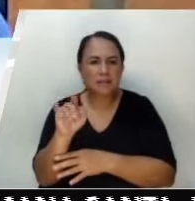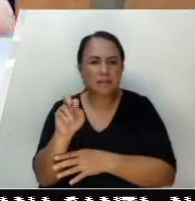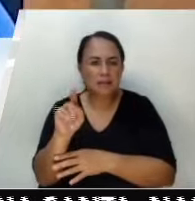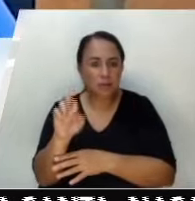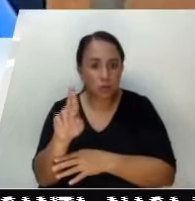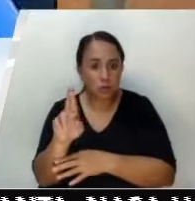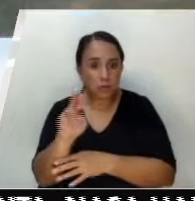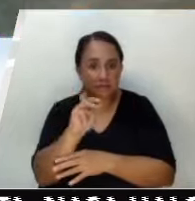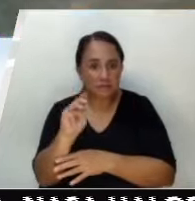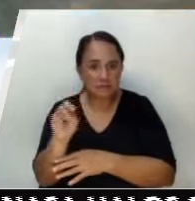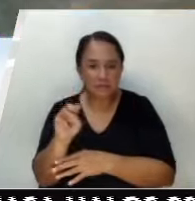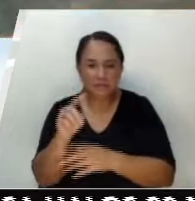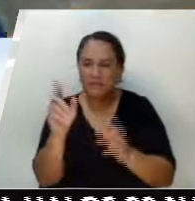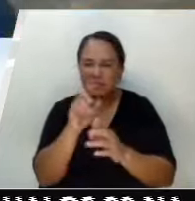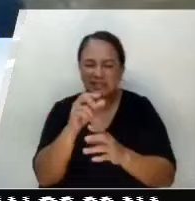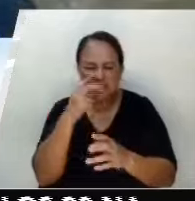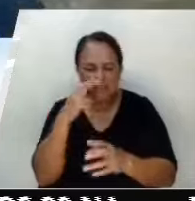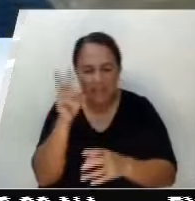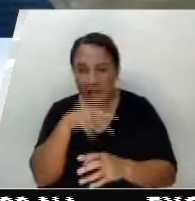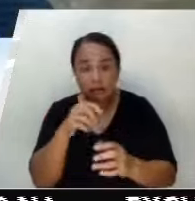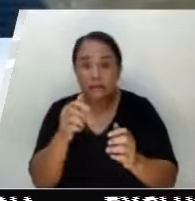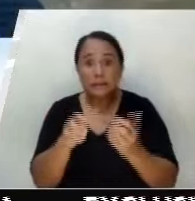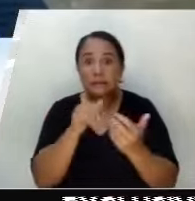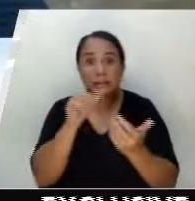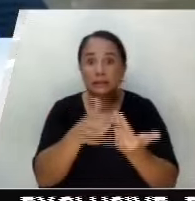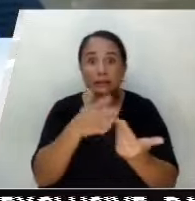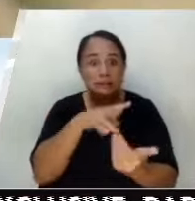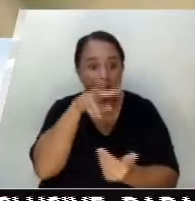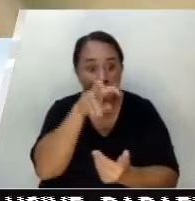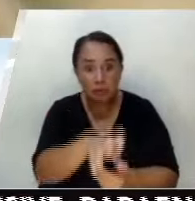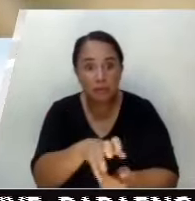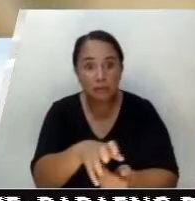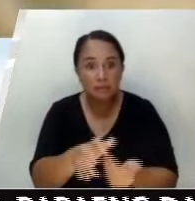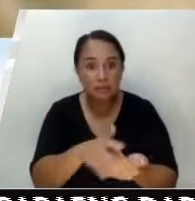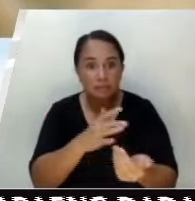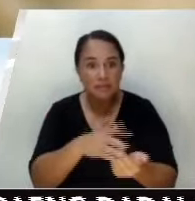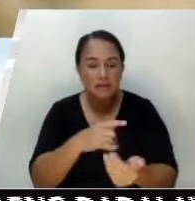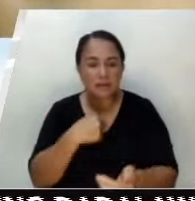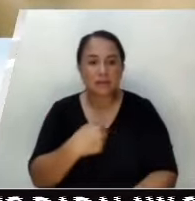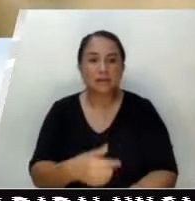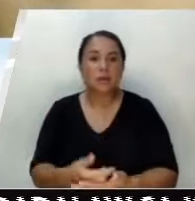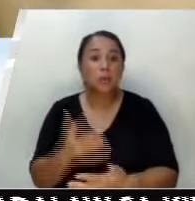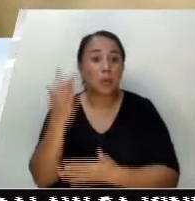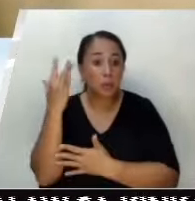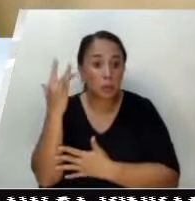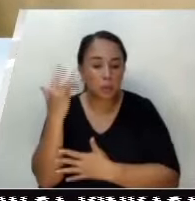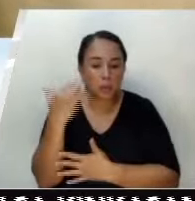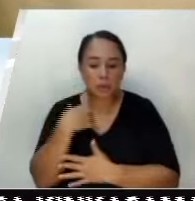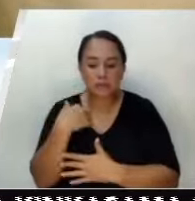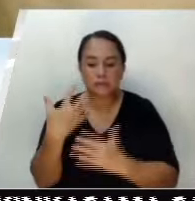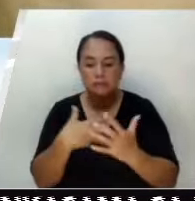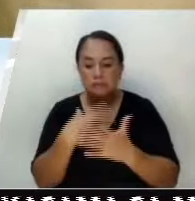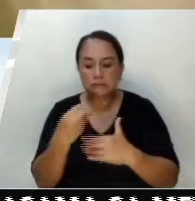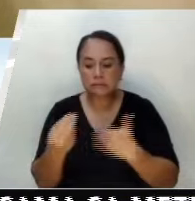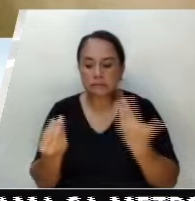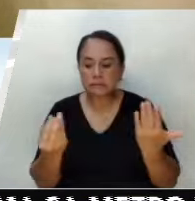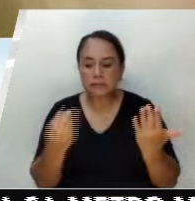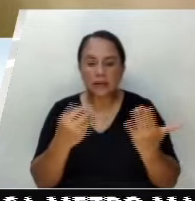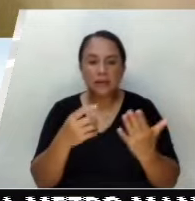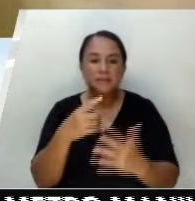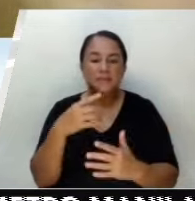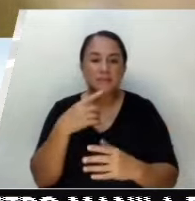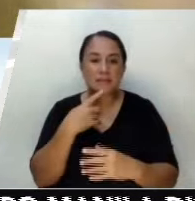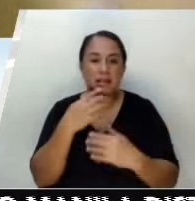barely visible. Very unlikely na ma-detect siya ng tao. Kasi naglalabas siya ng saliva niya that which